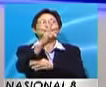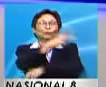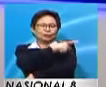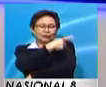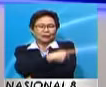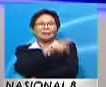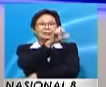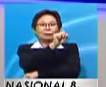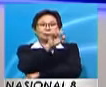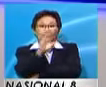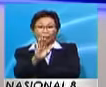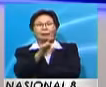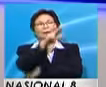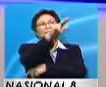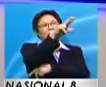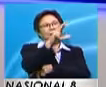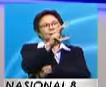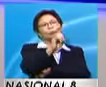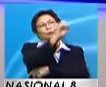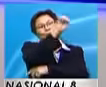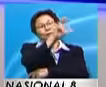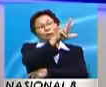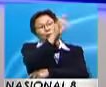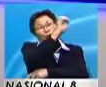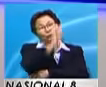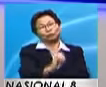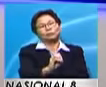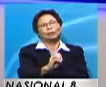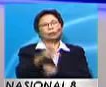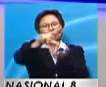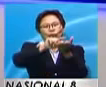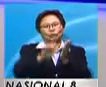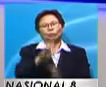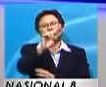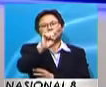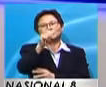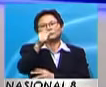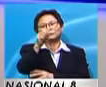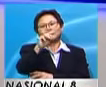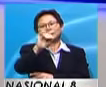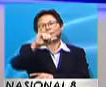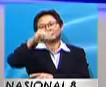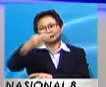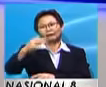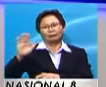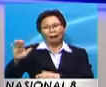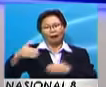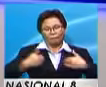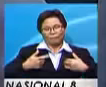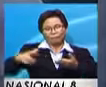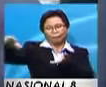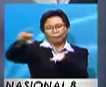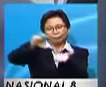di daerah Sabak bernam sebanyak 30 freetox wartawan Syaikh ada laporannya